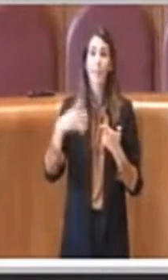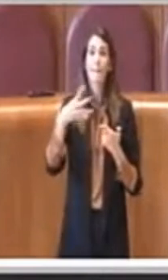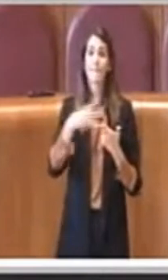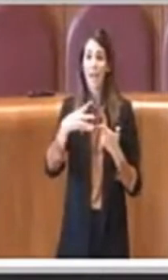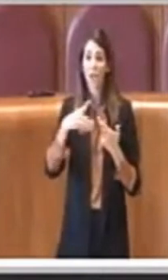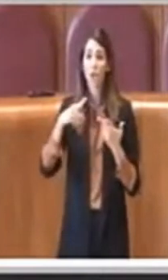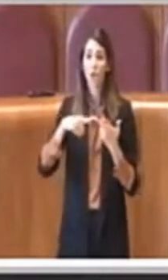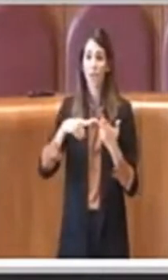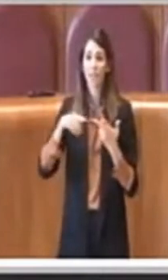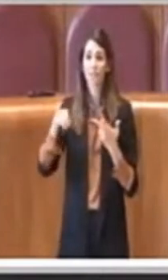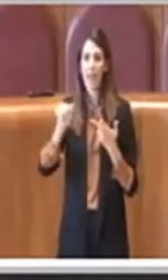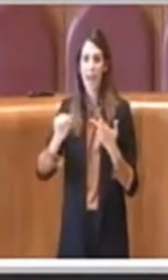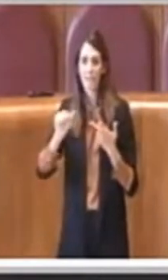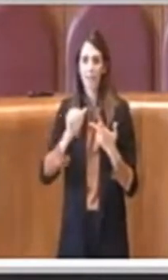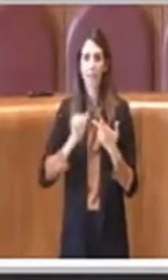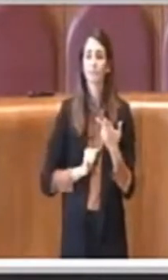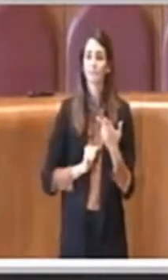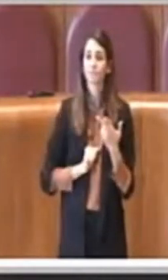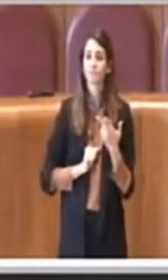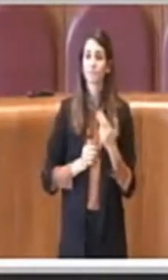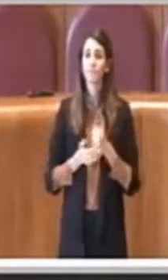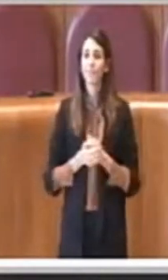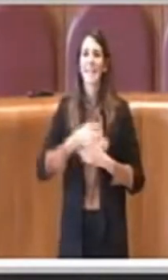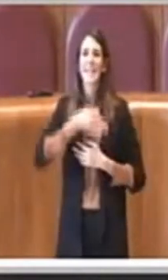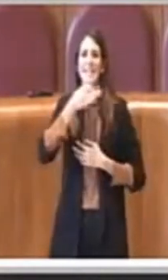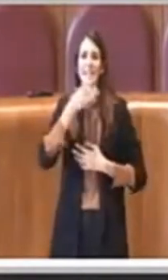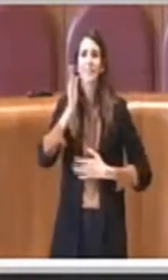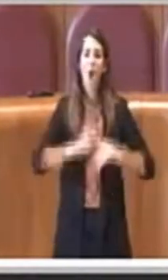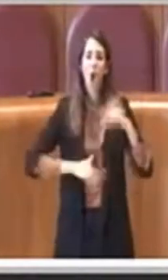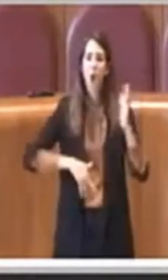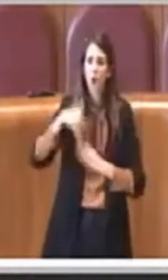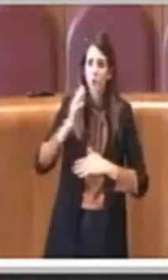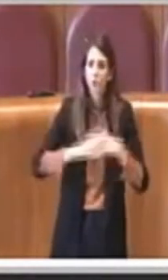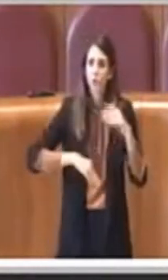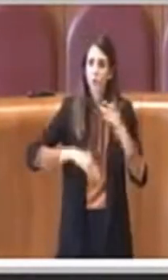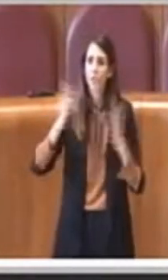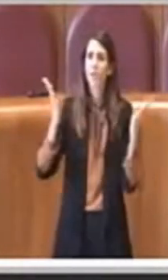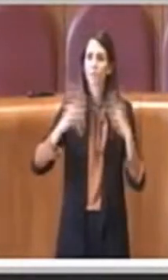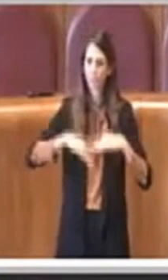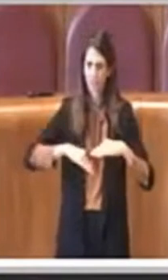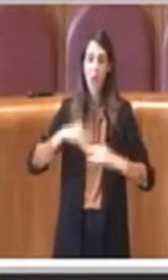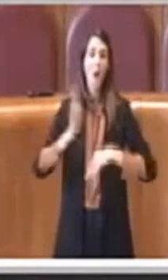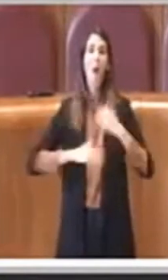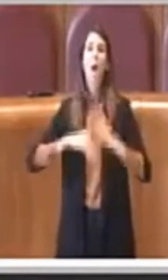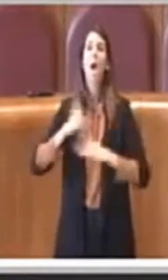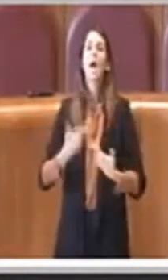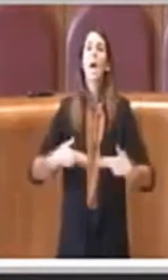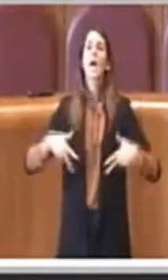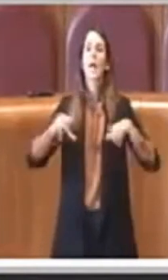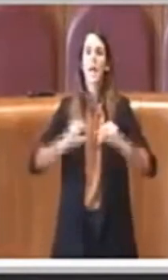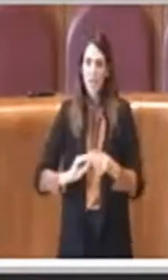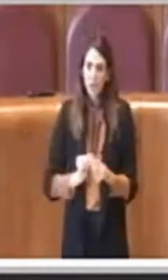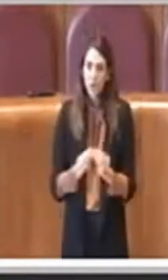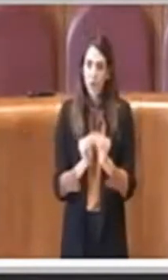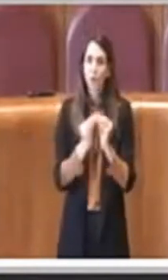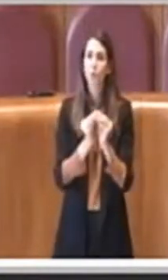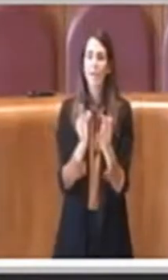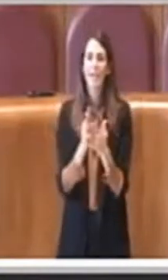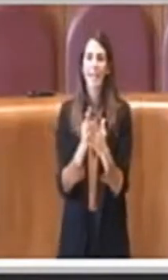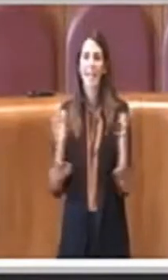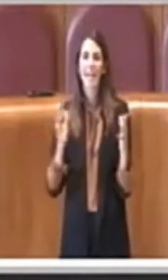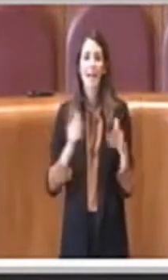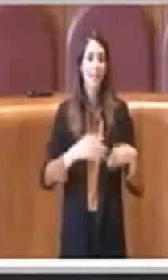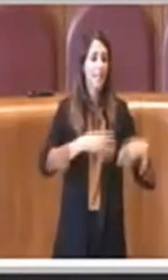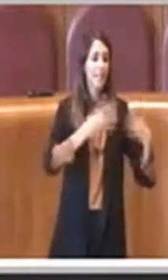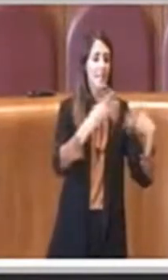piano industriale, cioè praticamente costruire, ricostruire tre grossi poli impiantistici dove oggi già sono presenti